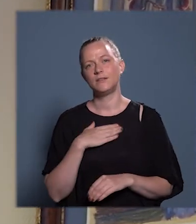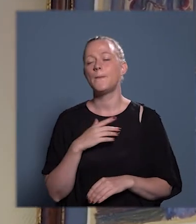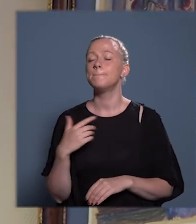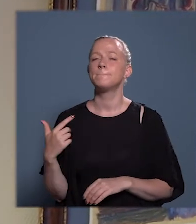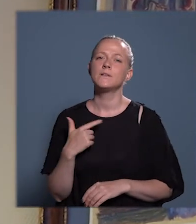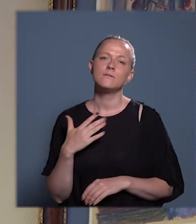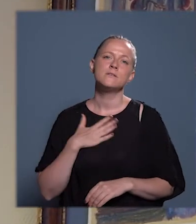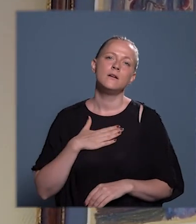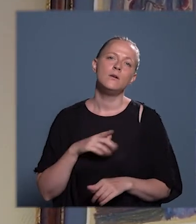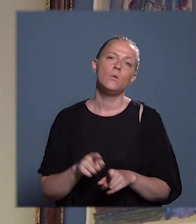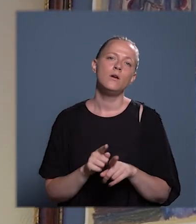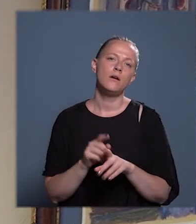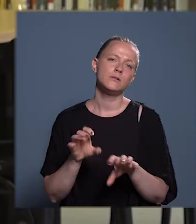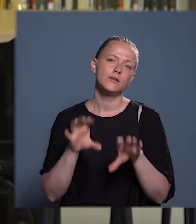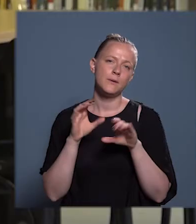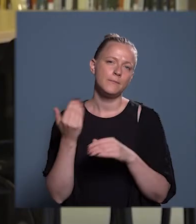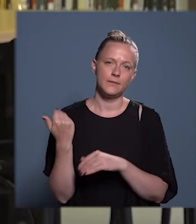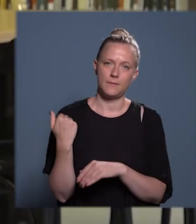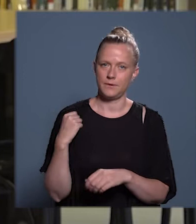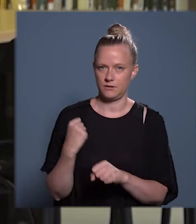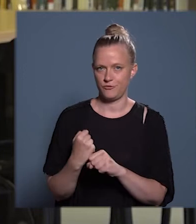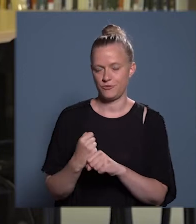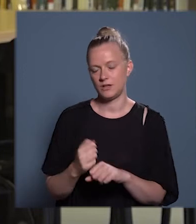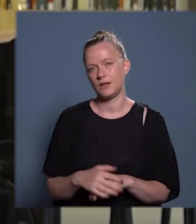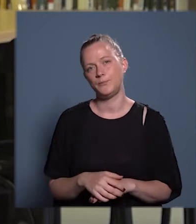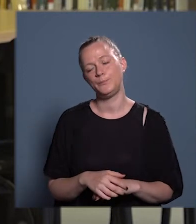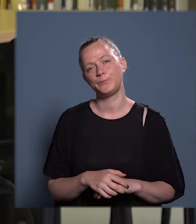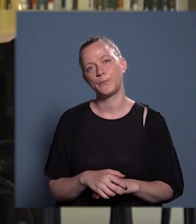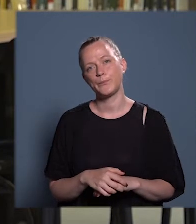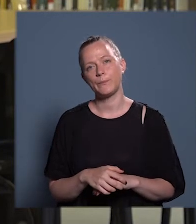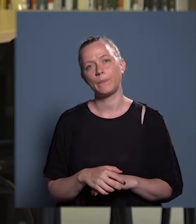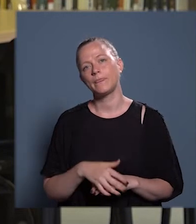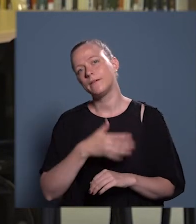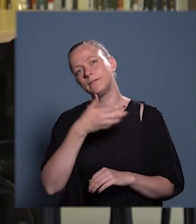egy olyan kép, ami nemrég készült, egy nyári